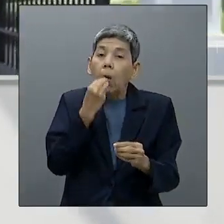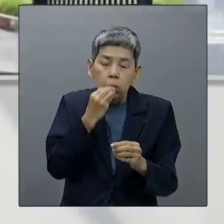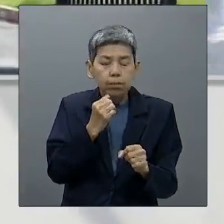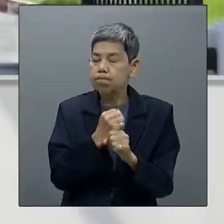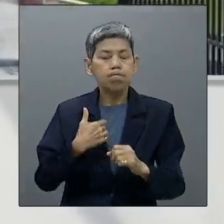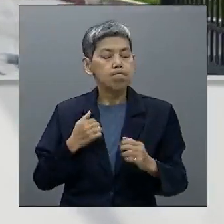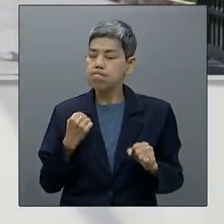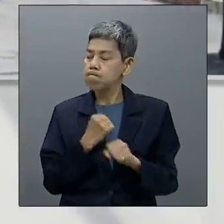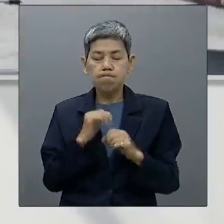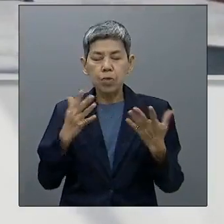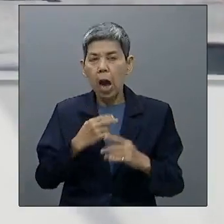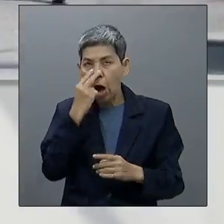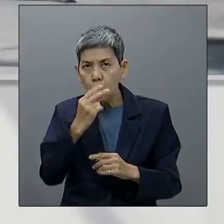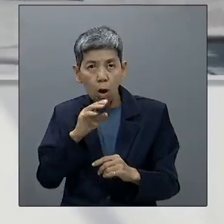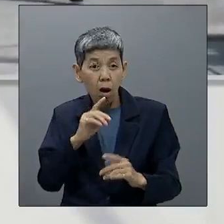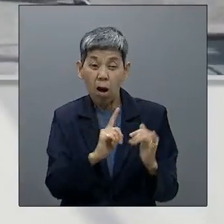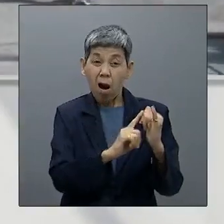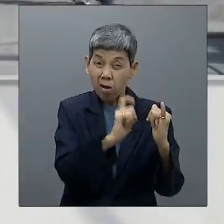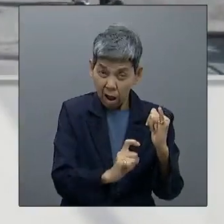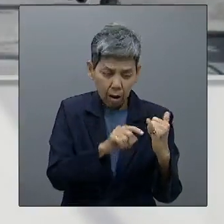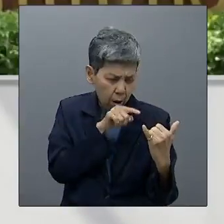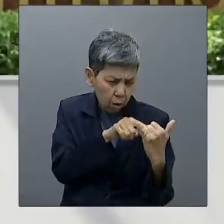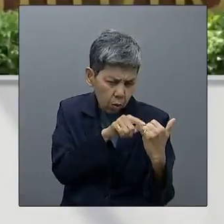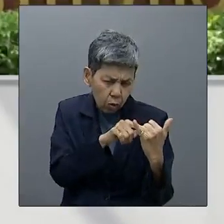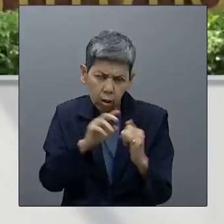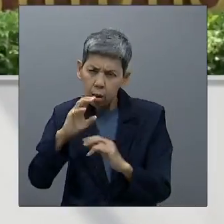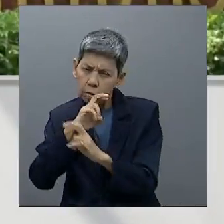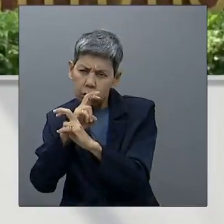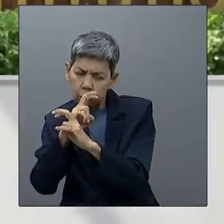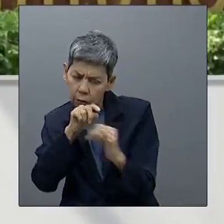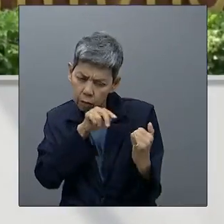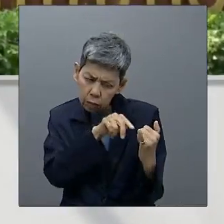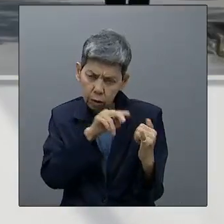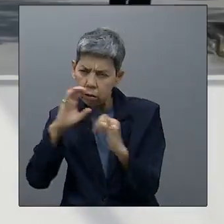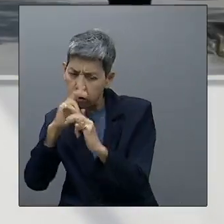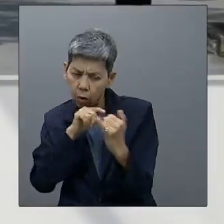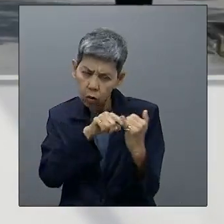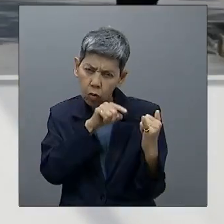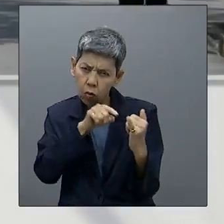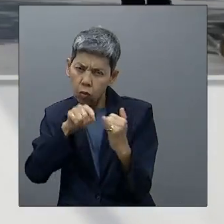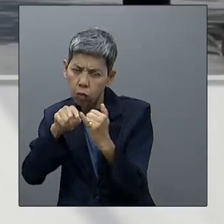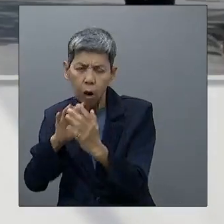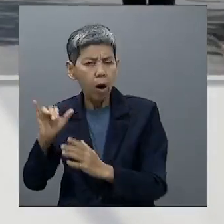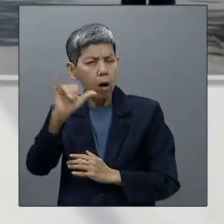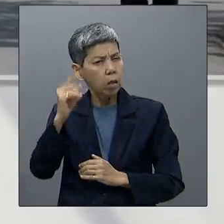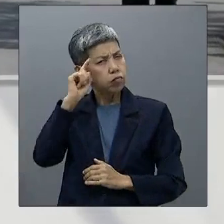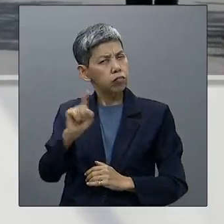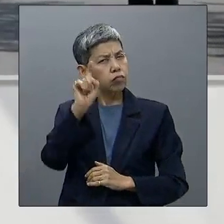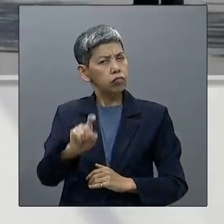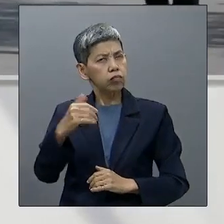เทียบภาพศพเพื่อที่จะเชื่อมโยงกับการใช้สารพิษในกรณีอื่นๆที่ญาติกำลังมีข้อสงสัย